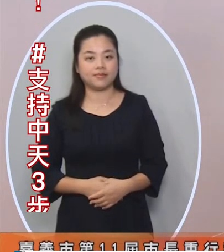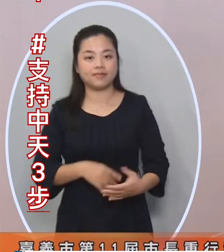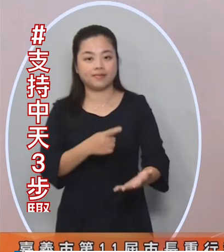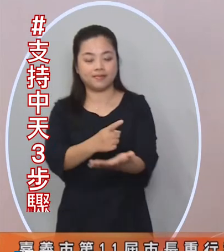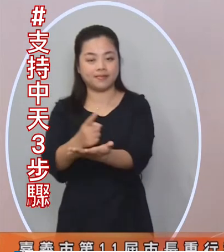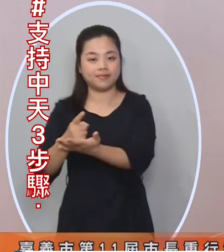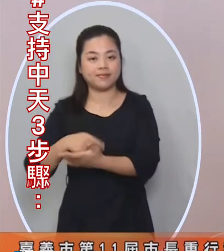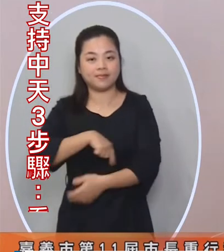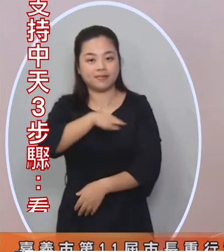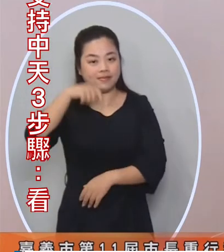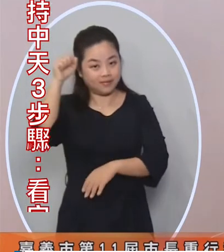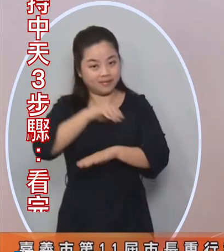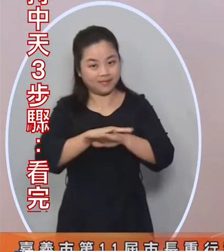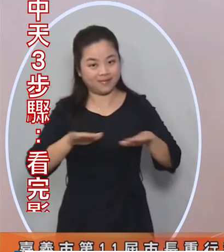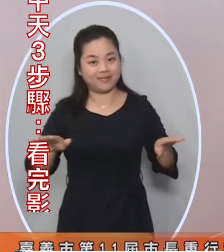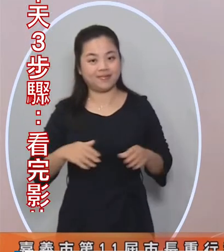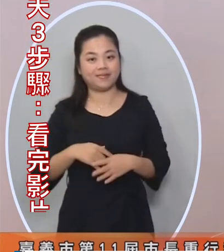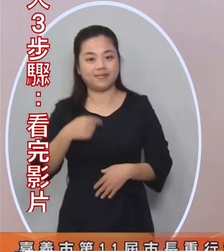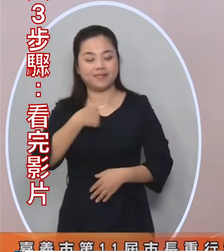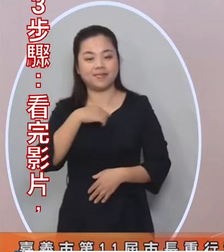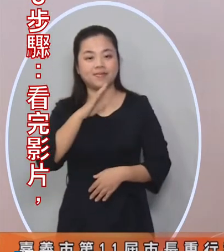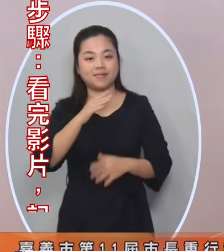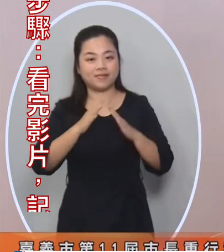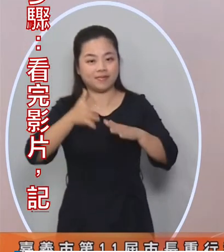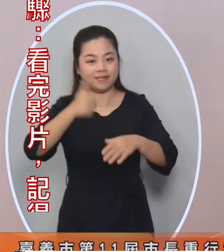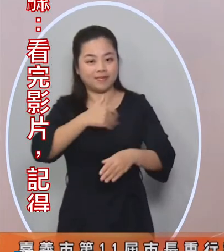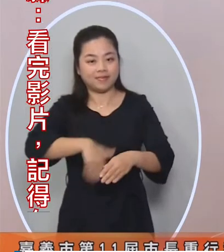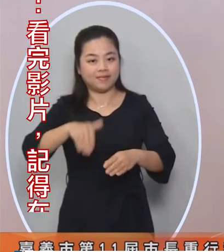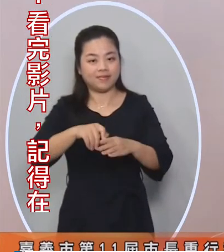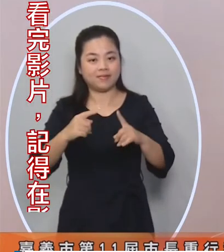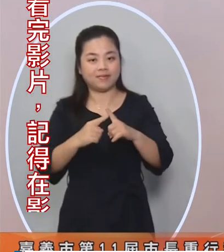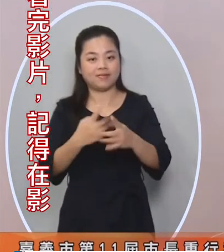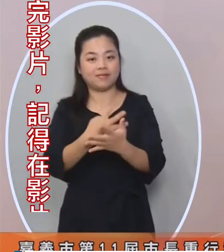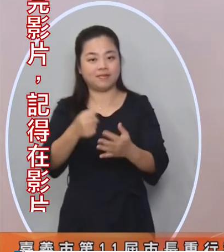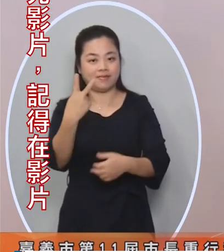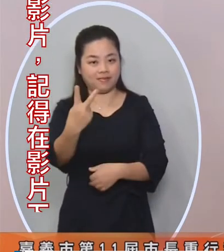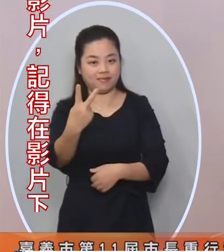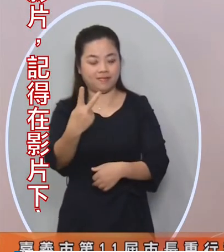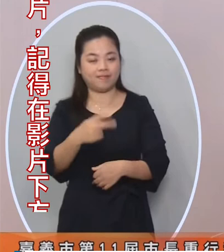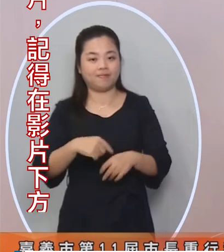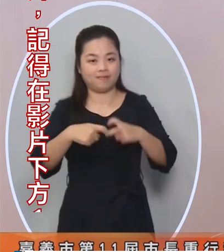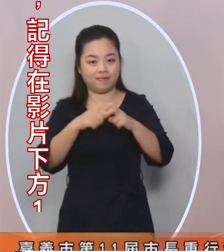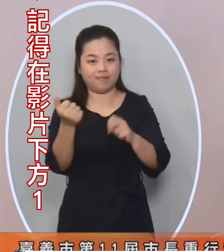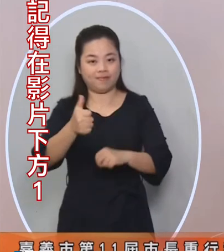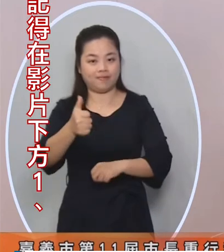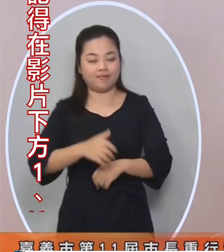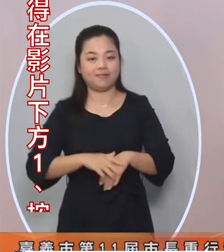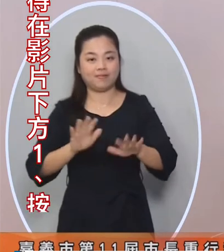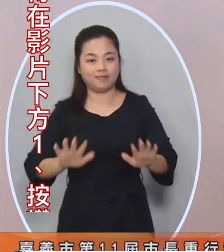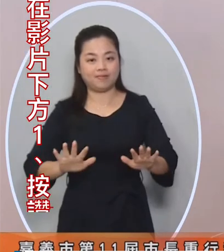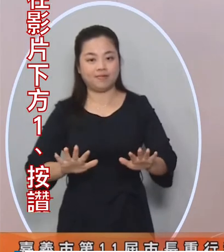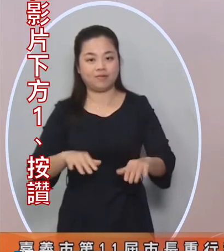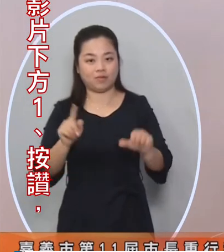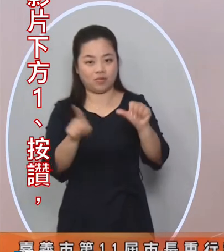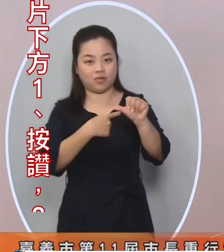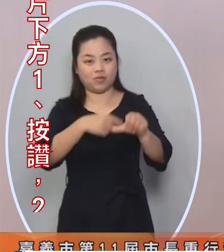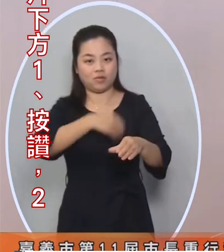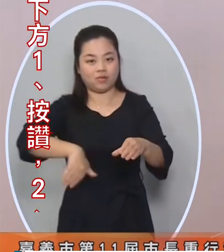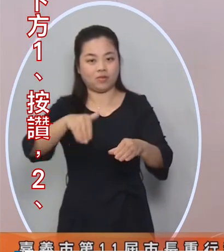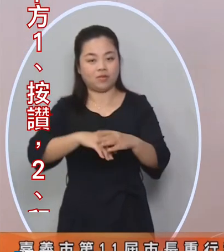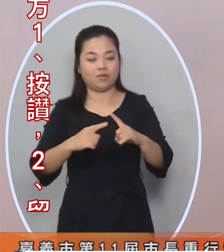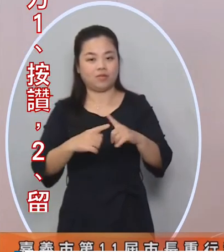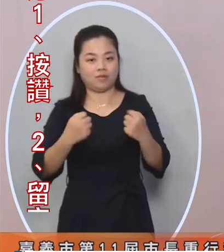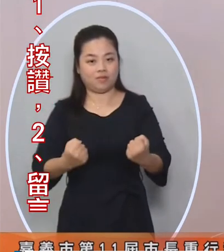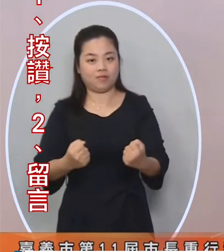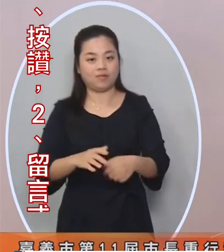各位乡亲，大家好，我是市长候选人登记第二号李俊烈。今日咱有五位候选人坐伫